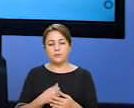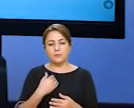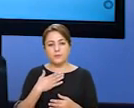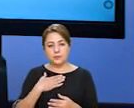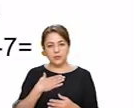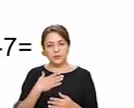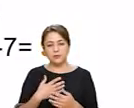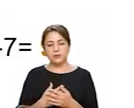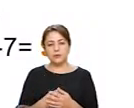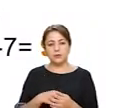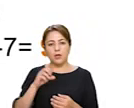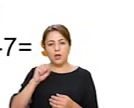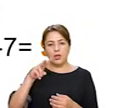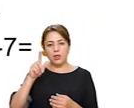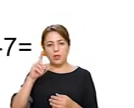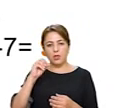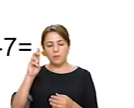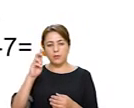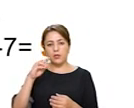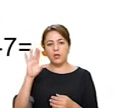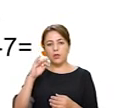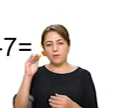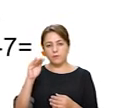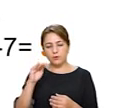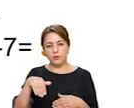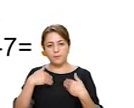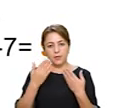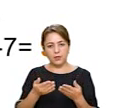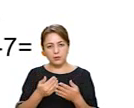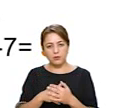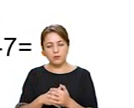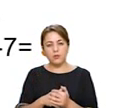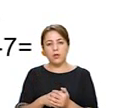bizga algebrik ifoda berildi.